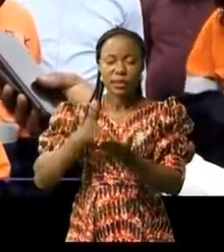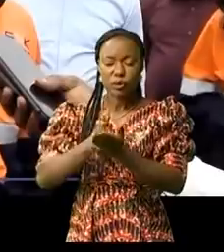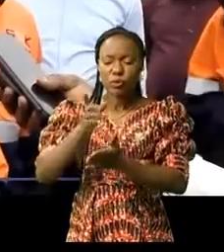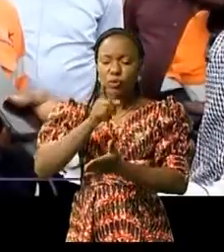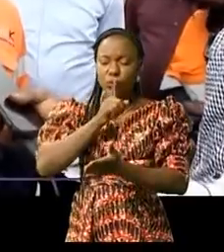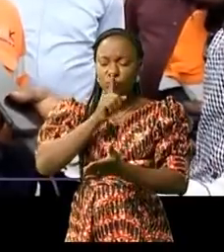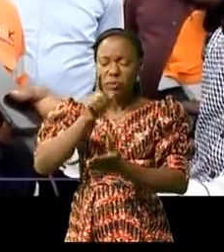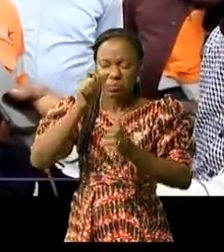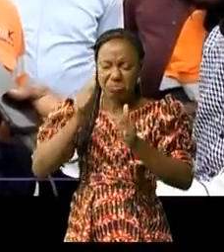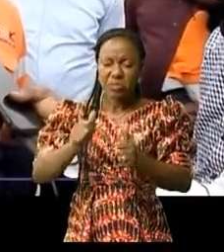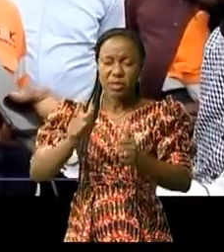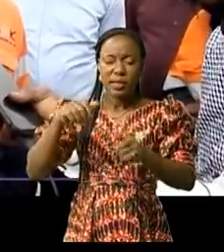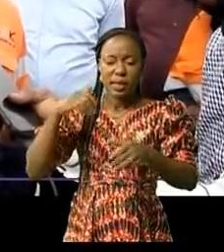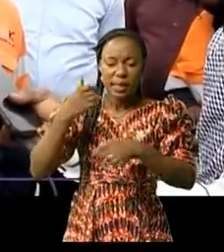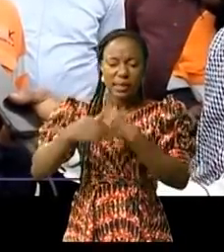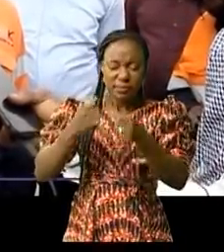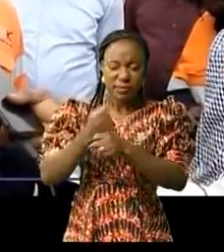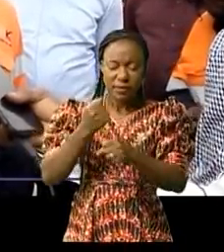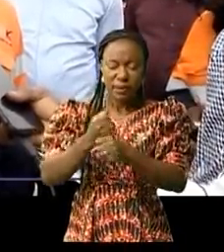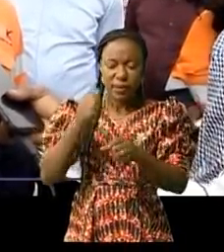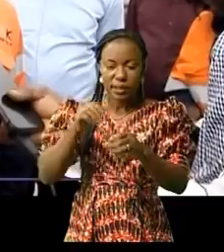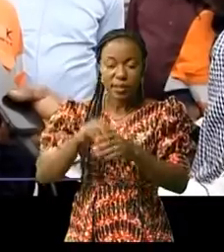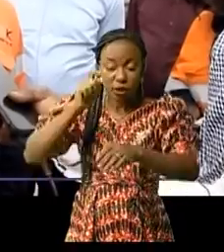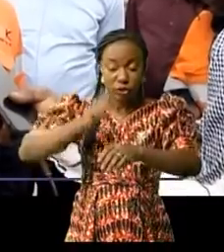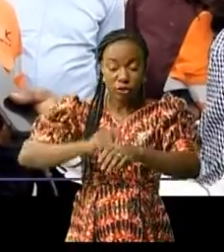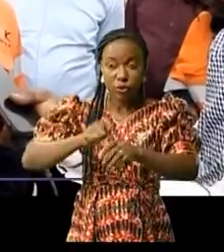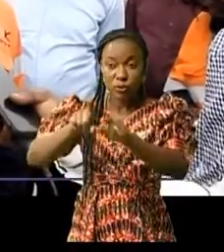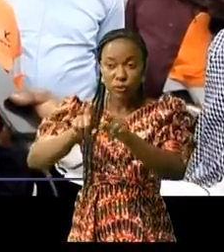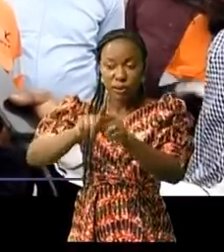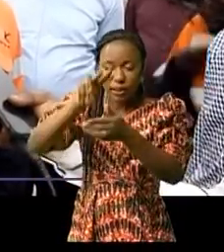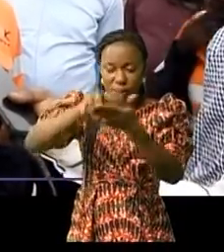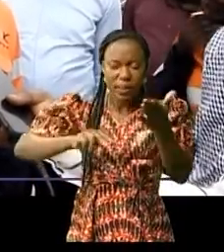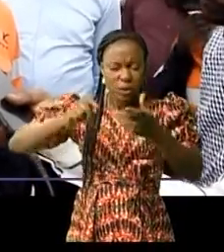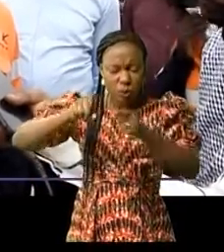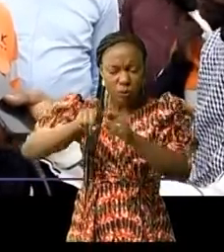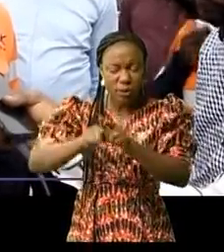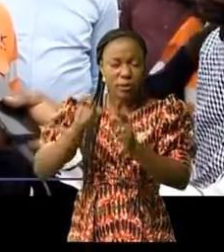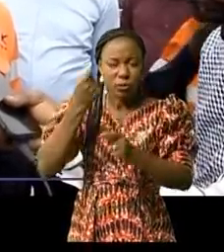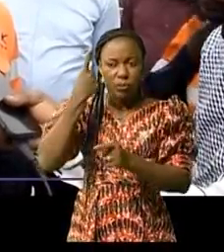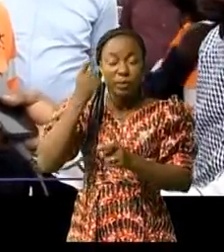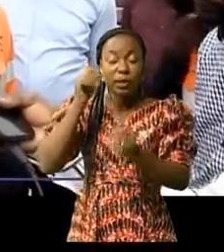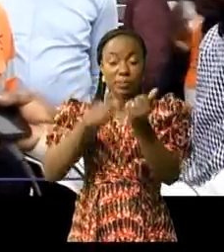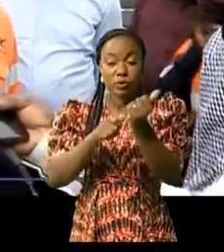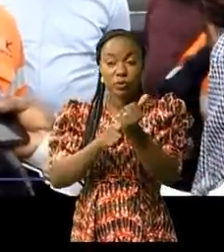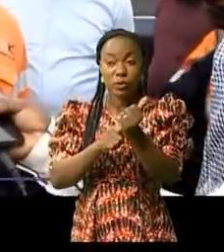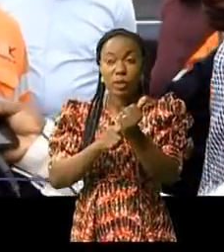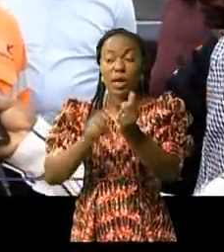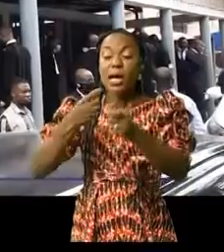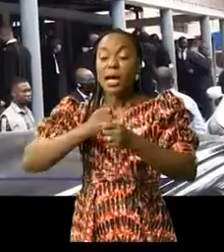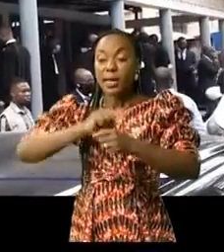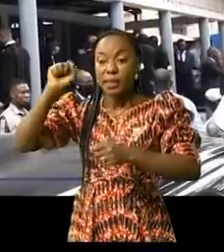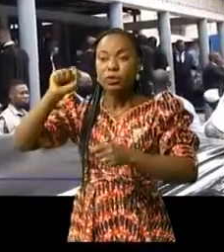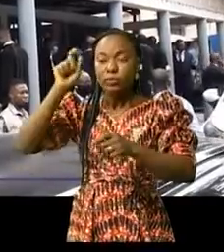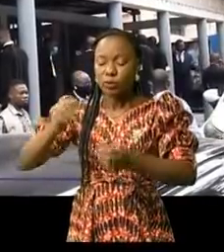justice l'état de droit doit être nul ne doit être compris dans ce sens que celui qui a raison et effectivement raison